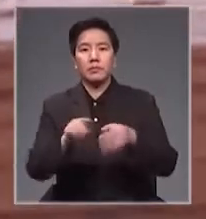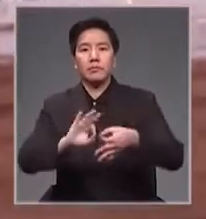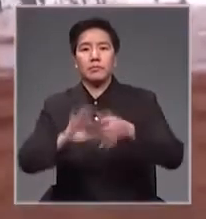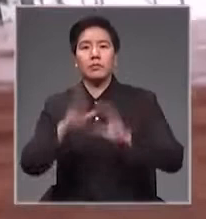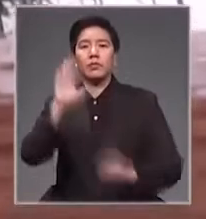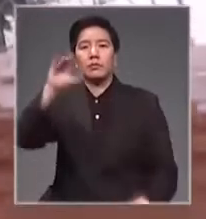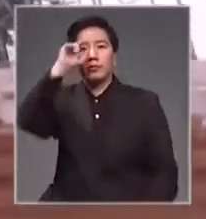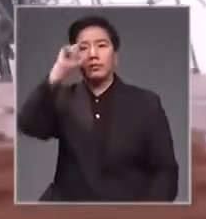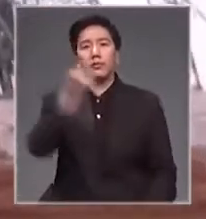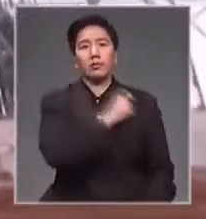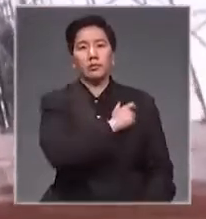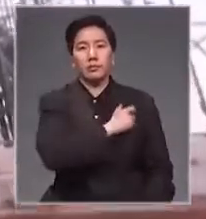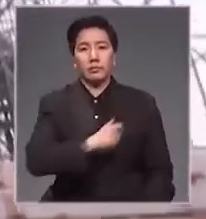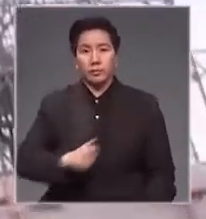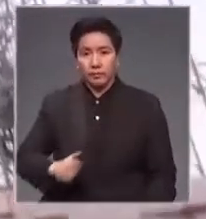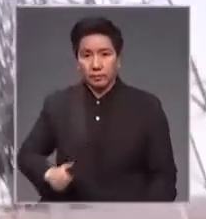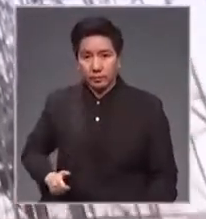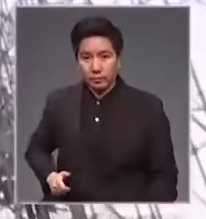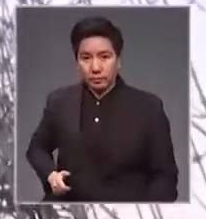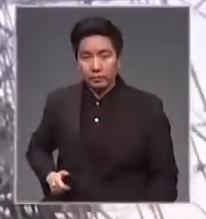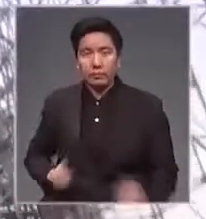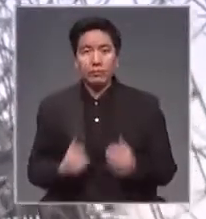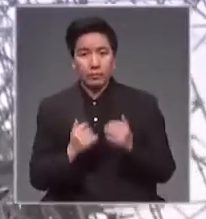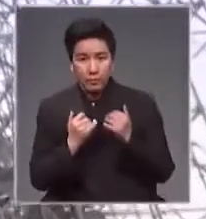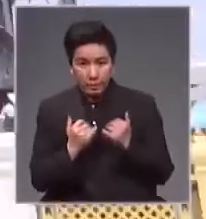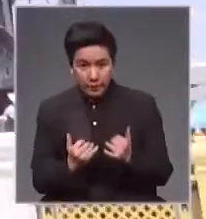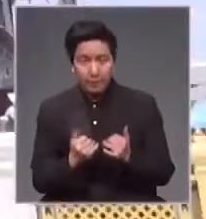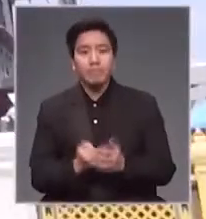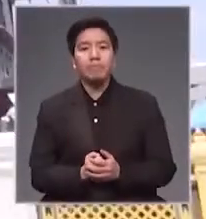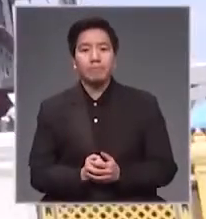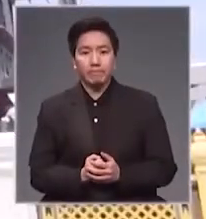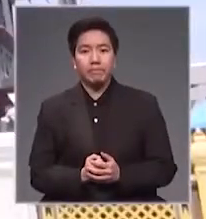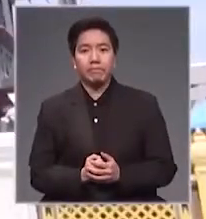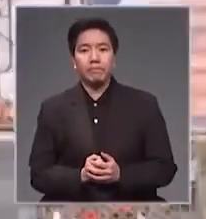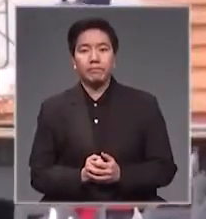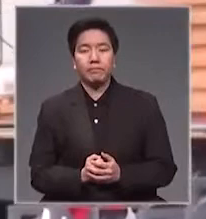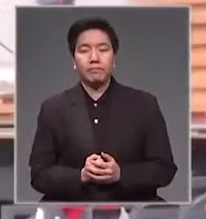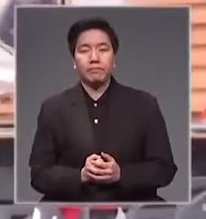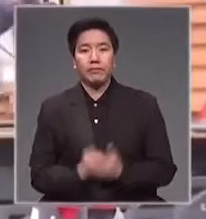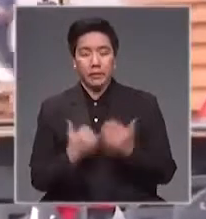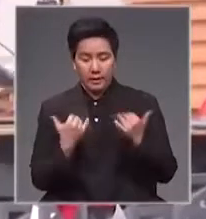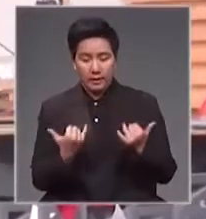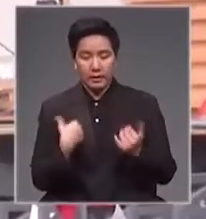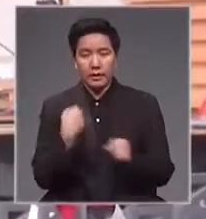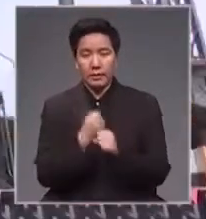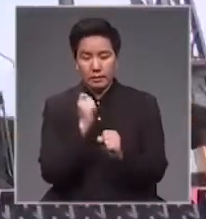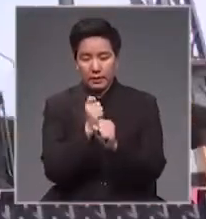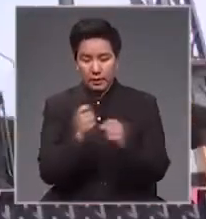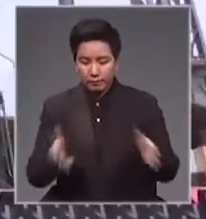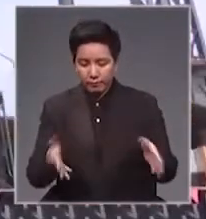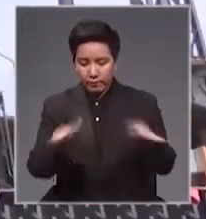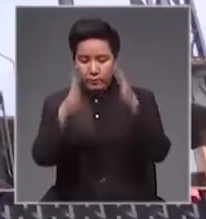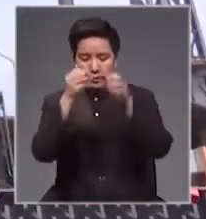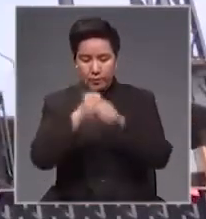งพระบรมศพพระบาทสมเด็จพระปรมินทรมหาภูมิพลอดุลยเดชบรมนาถบพิตรนะครับทั้งสิ่งปลูกสร้างประกอบ